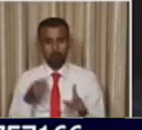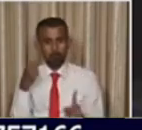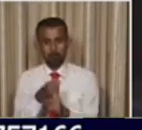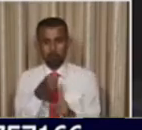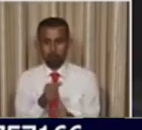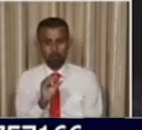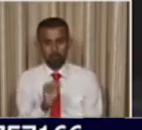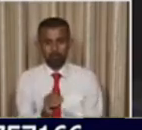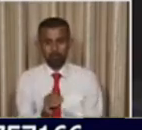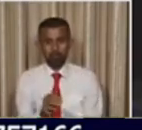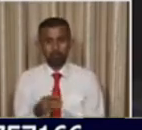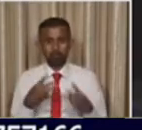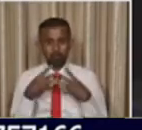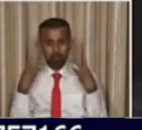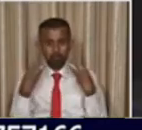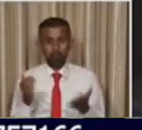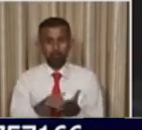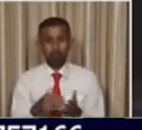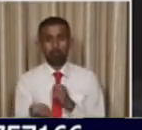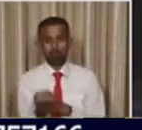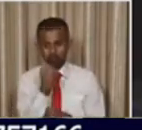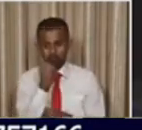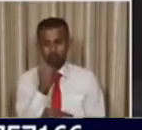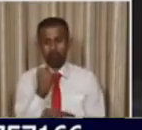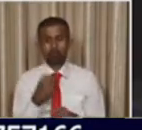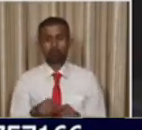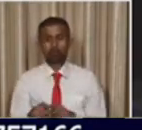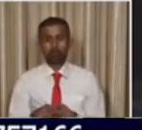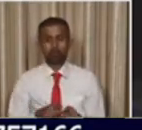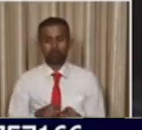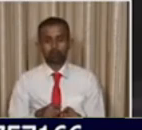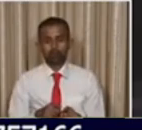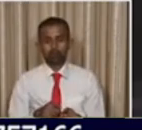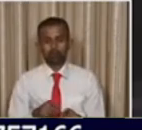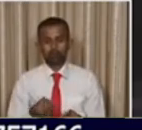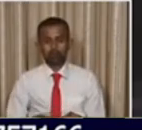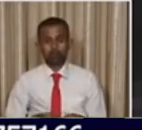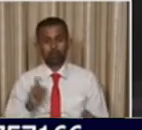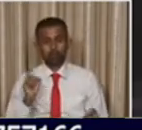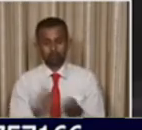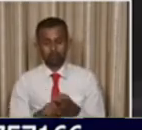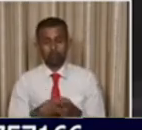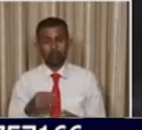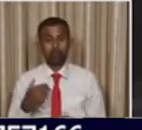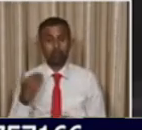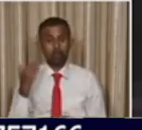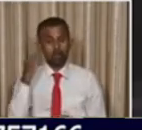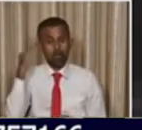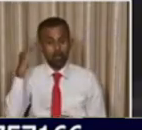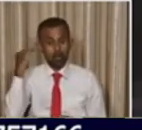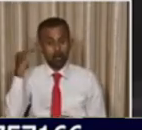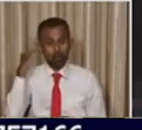இருந்தது. எங்களுடைய மூத்தவர்கள், எங்களுடைய அண்ணன்மார், எங்களுடைய அக்காமார் தான் அந்த போராட்டத்தில் இணைந்து கொண்டார்கள். வேறு வழி இல்லாமல் பெருமளவான தாய் தந்தையர்கள், எனக்கு தெரியும்